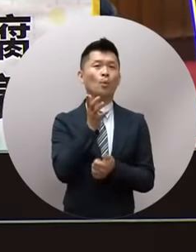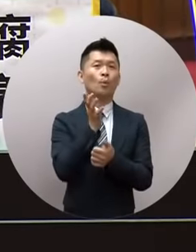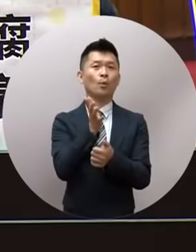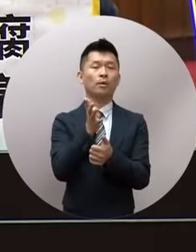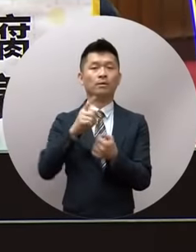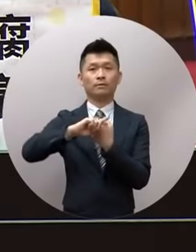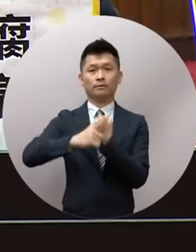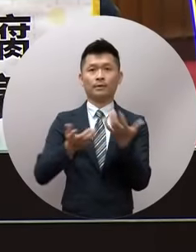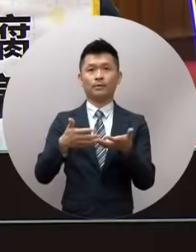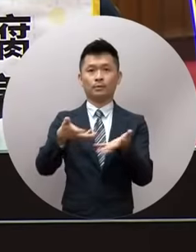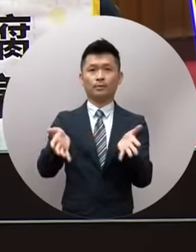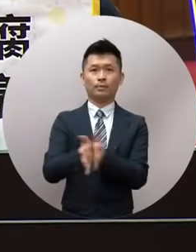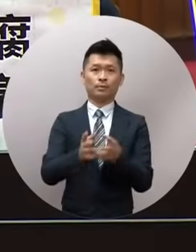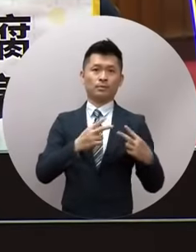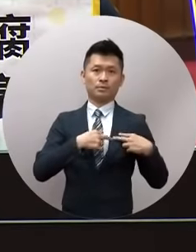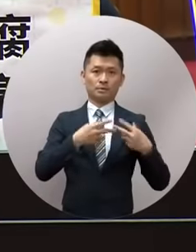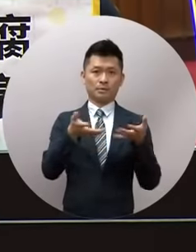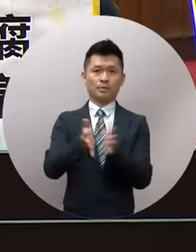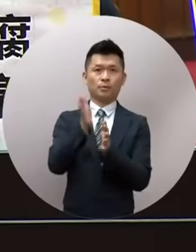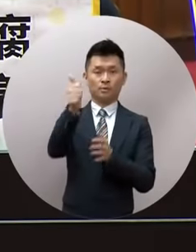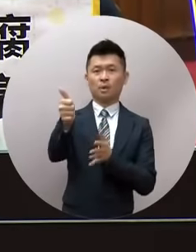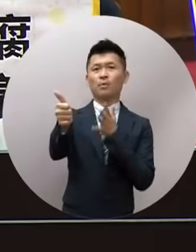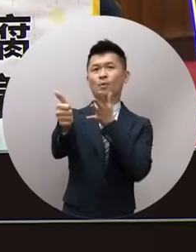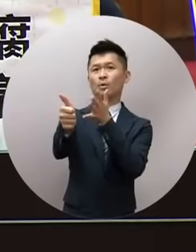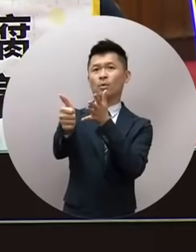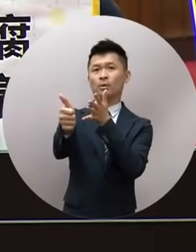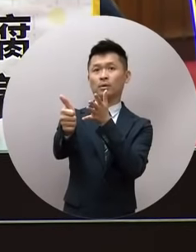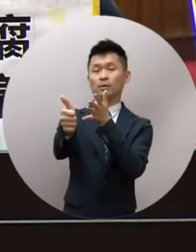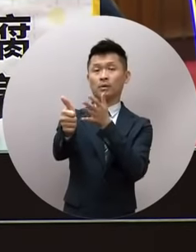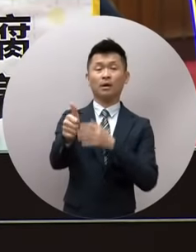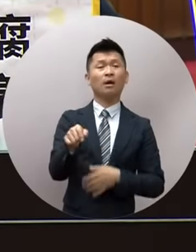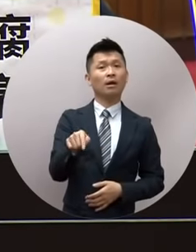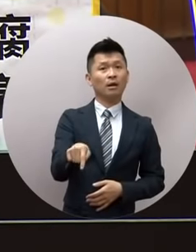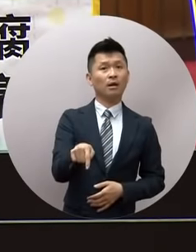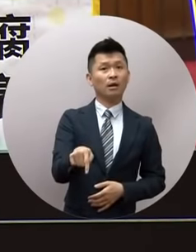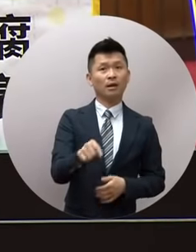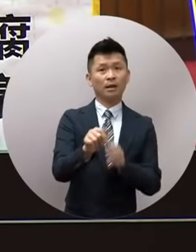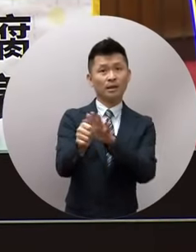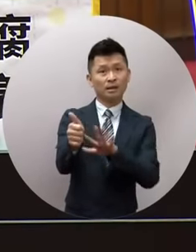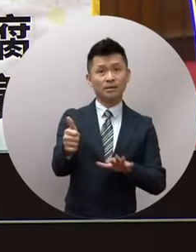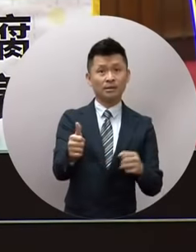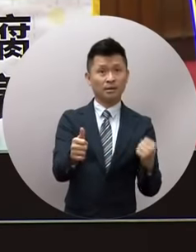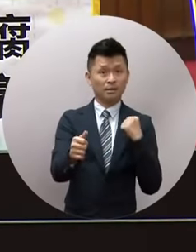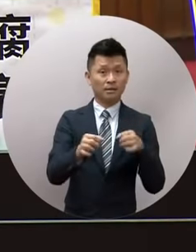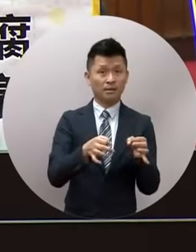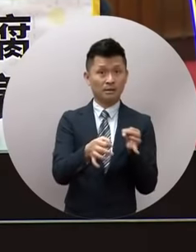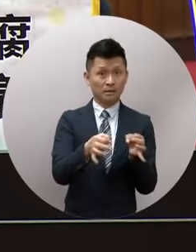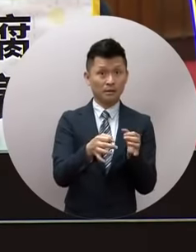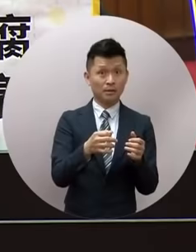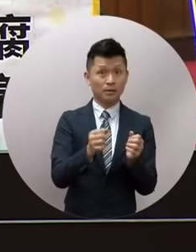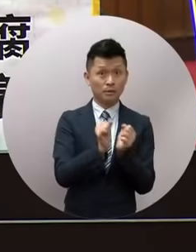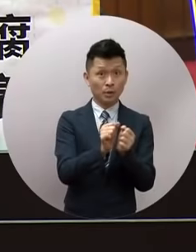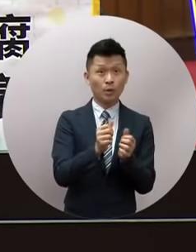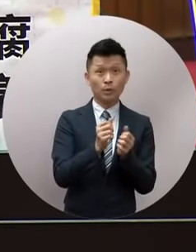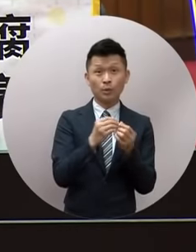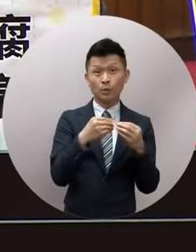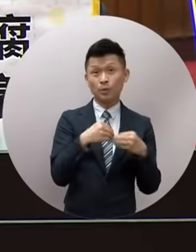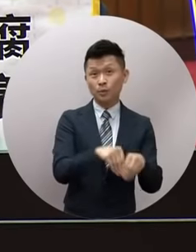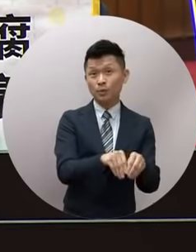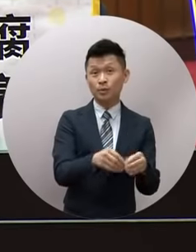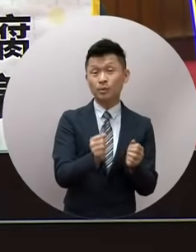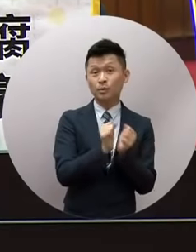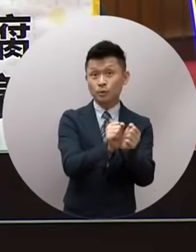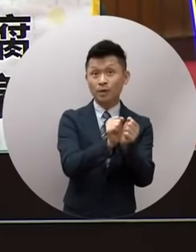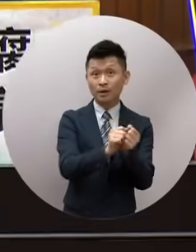个法务部哈蔡部长，哈，说这啊到底这影响力交易罪啦，哈，馈赠罪什么时候要送到立法